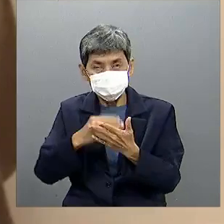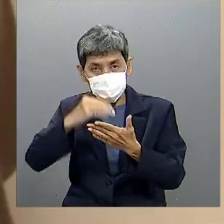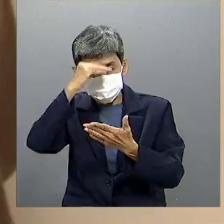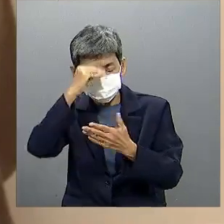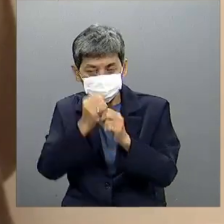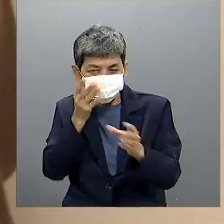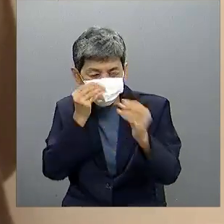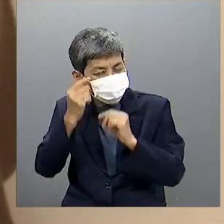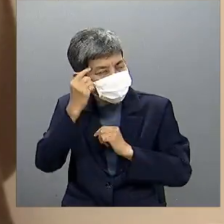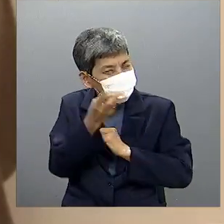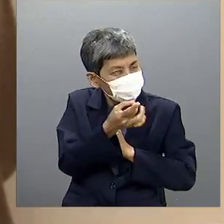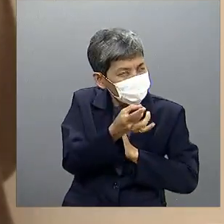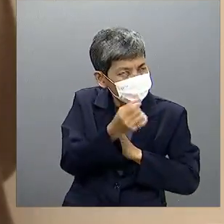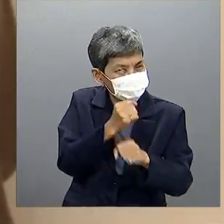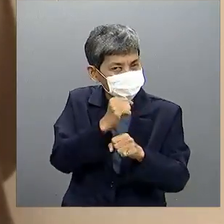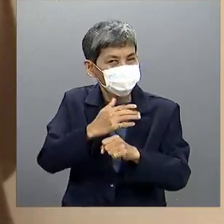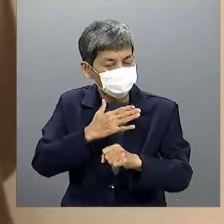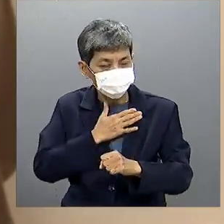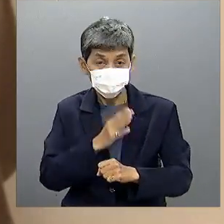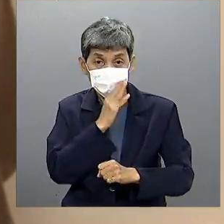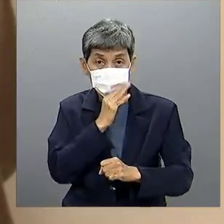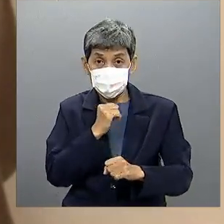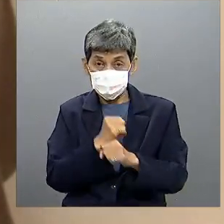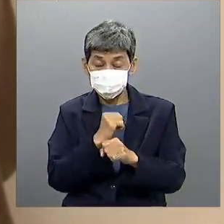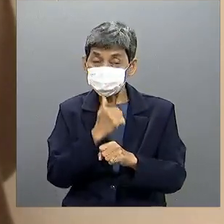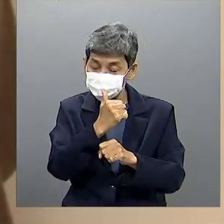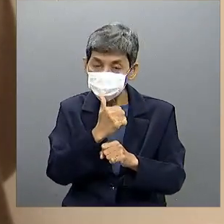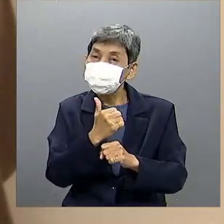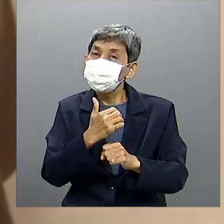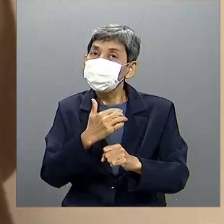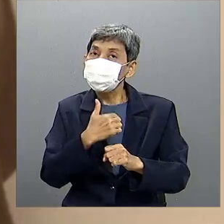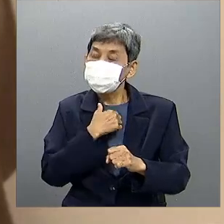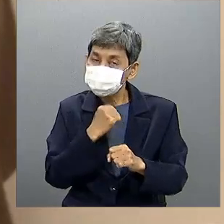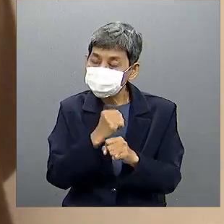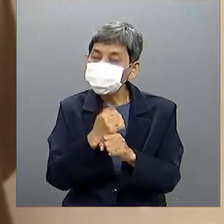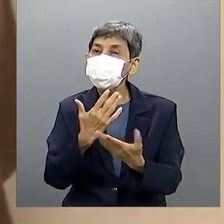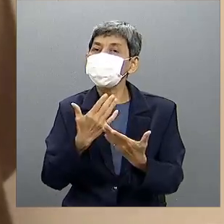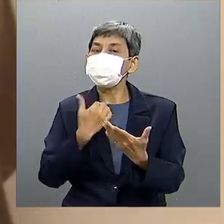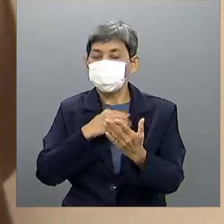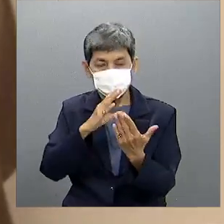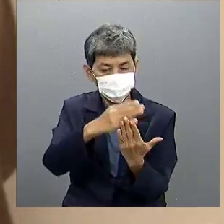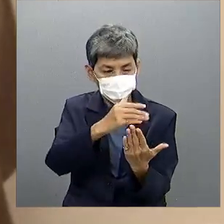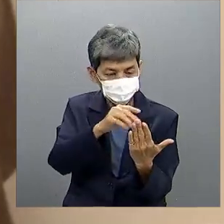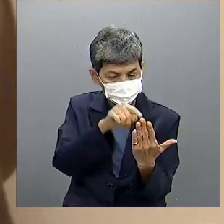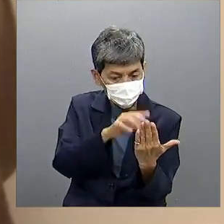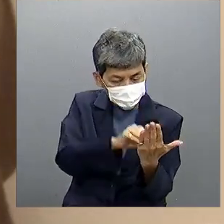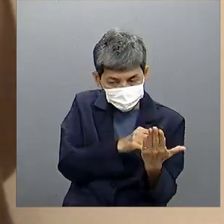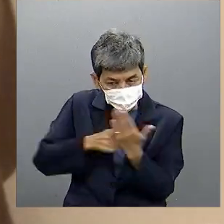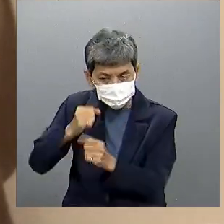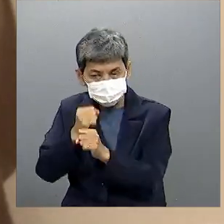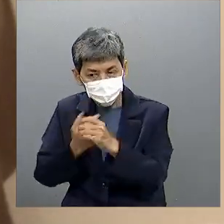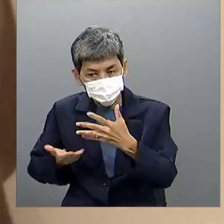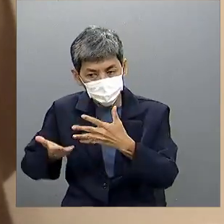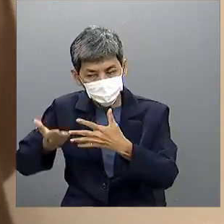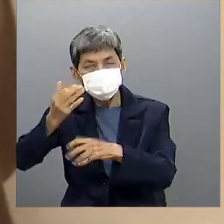ได้ว่าเขาอ่ะเมื่อเขารับสารแล้วอ่ะจะสามารถนำข้อมูลไปทำอะไรต่อได้แล้วก็รับสารที่เขารับมา